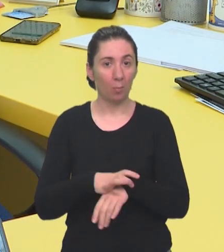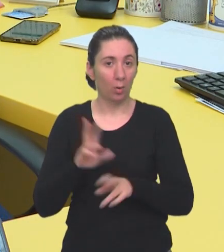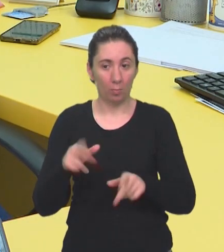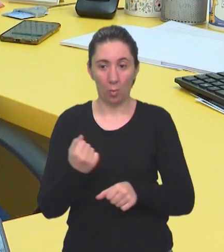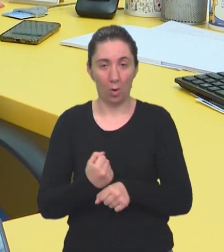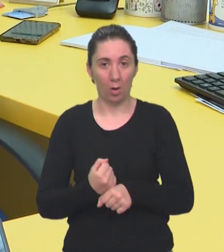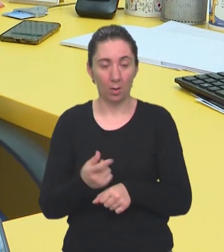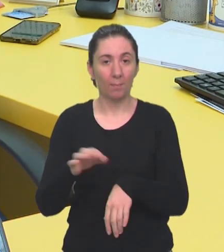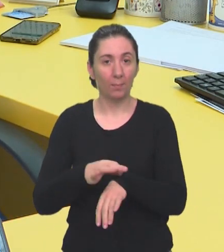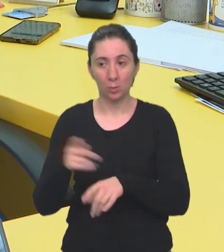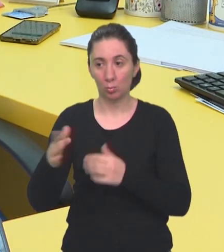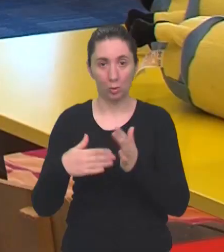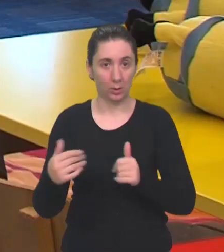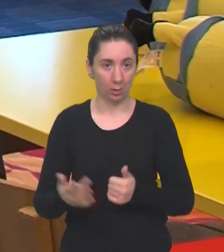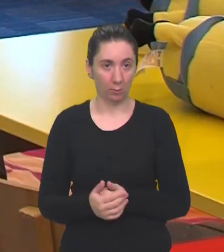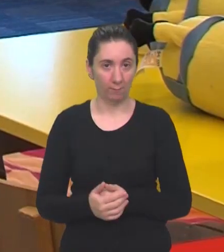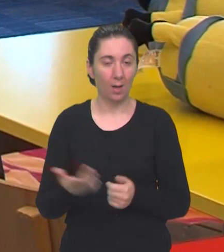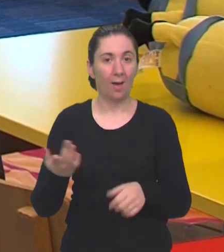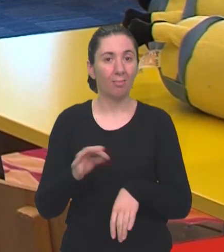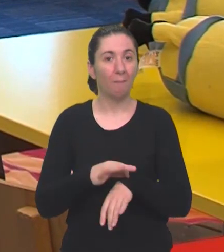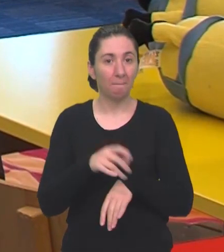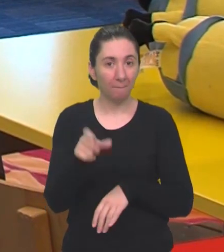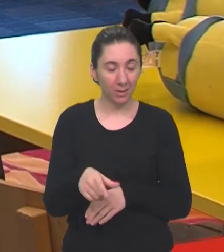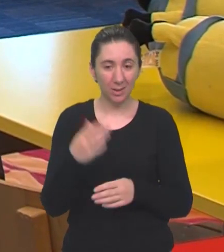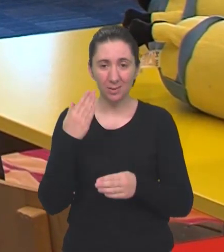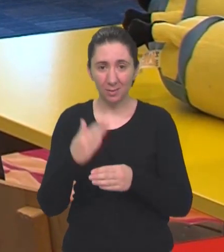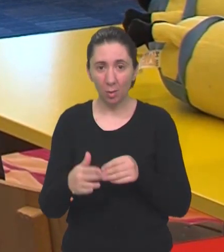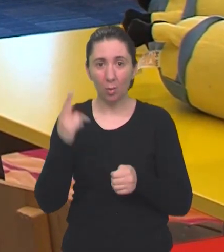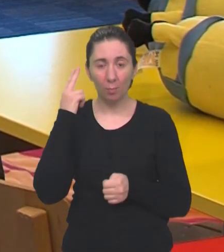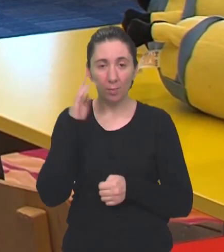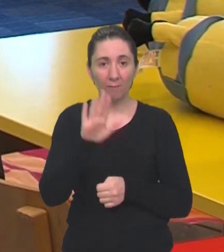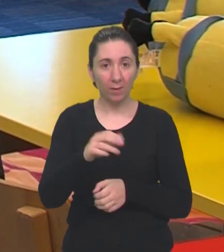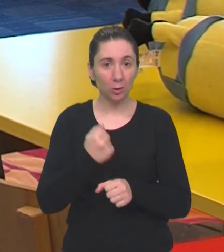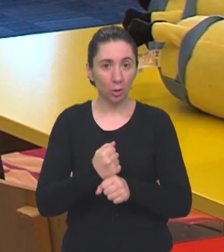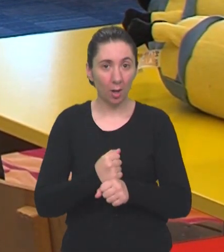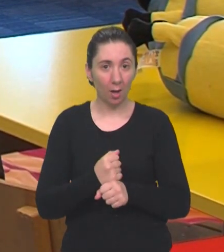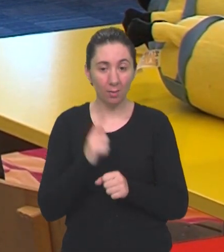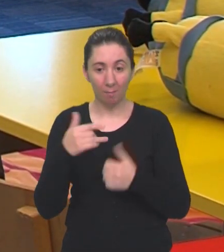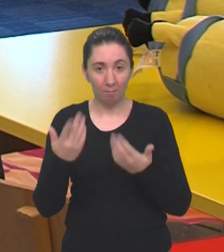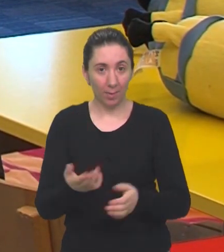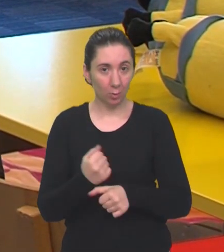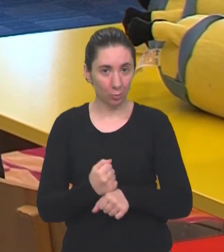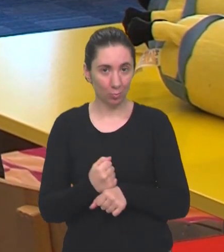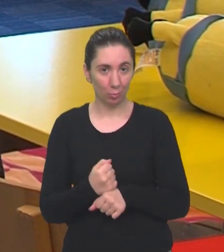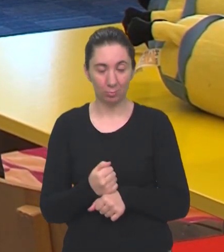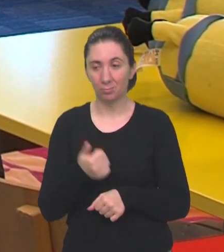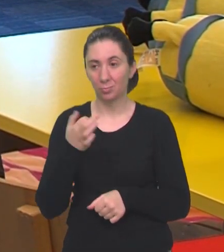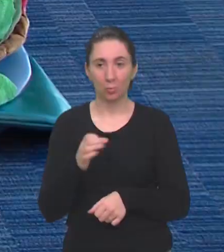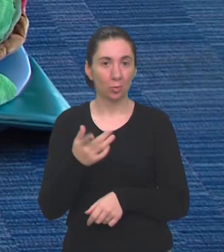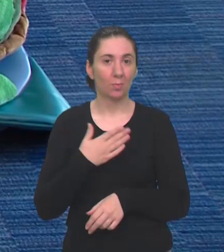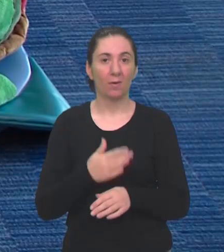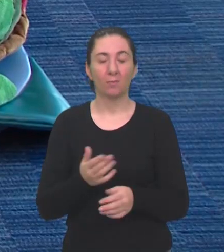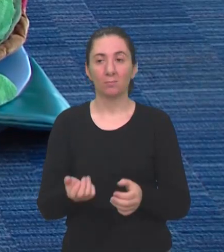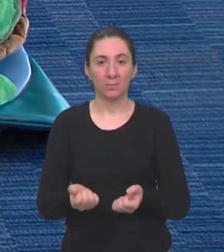mogla funkcionirati, da bi pacijent bio zadovoljen. Kad pacijenti na kraju krajeva prepoznaju vaš rad i predanost poslu, to sigurno ima